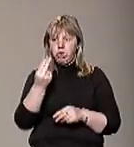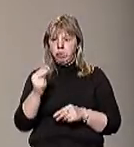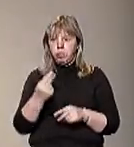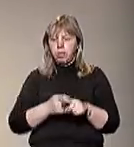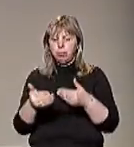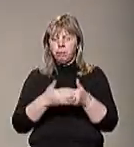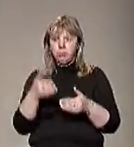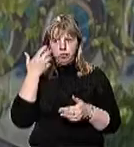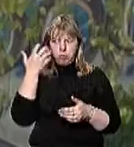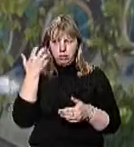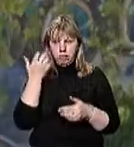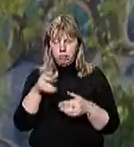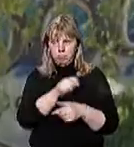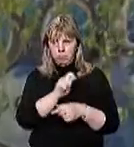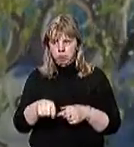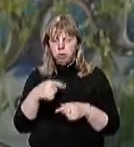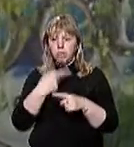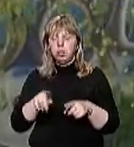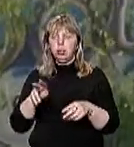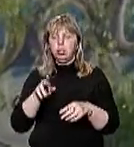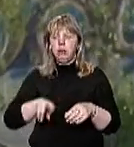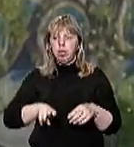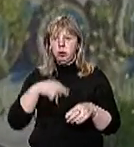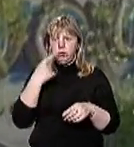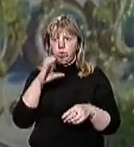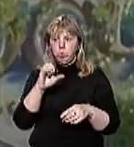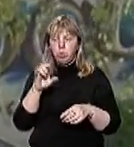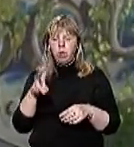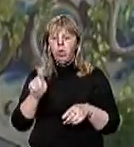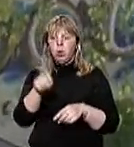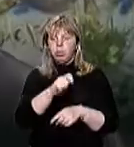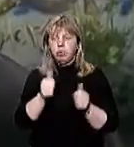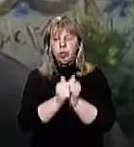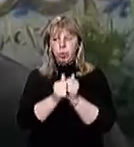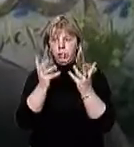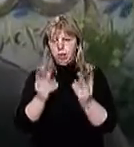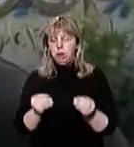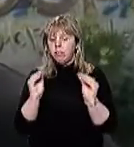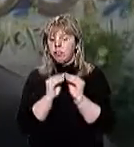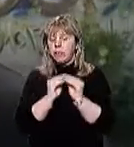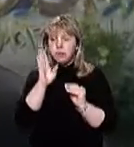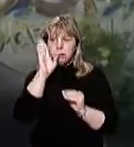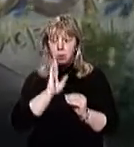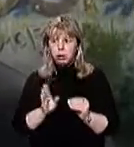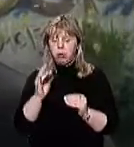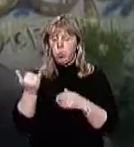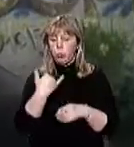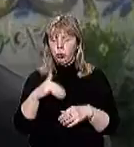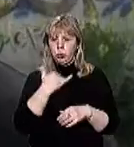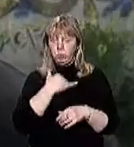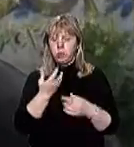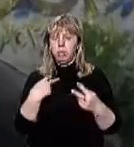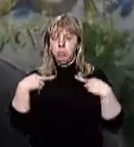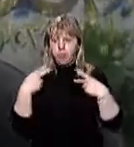католицьким Великоднем, розповів заступник керуючого магазином Андрій Сусол. Освячують щодня. О 10-й годині він вже в нас,